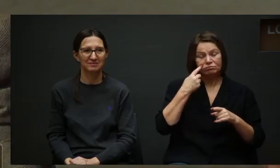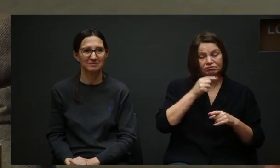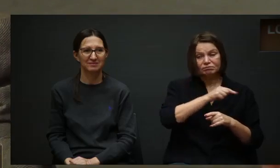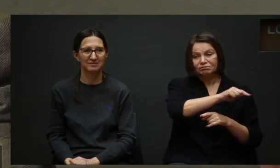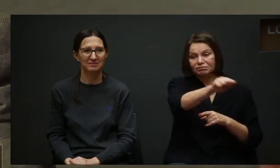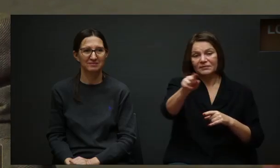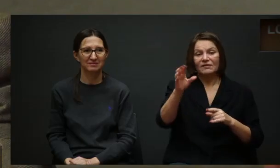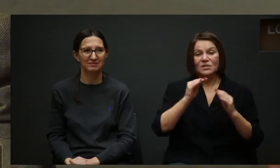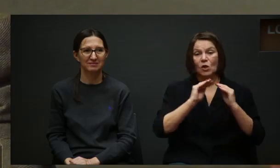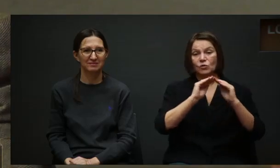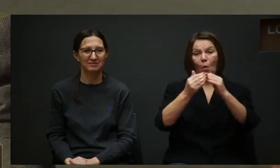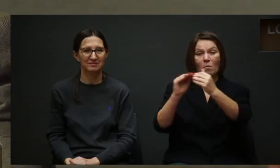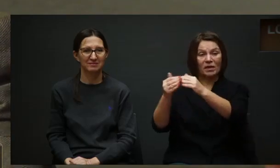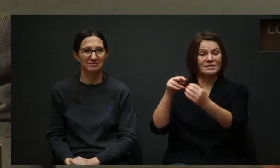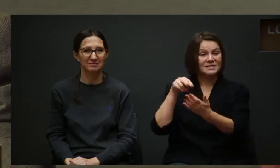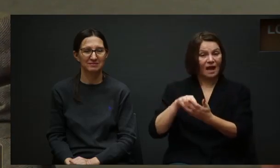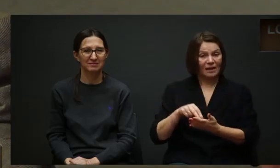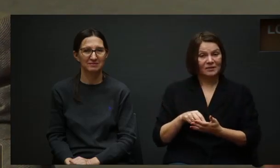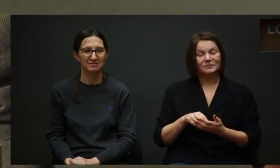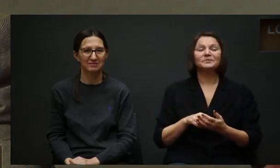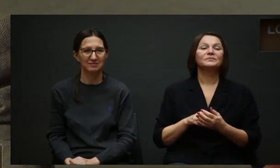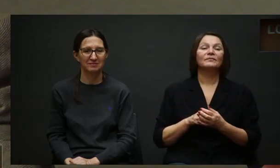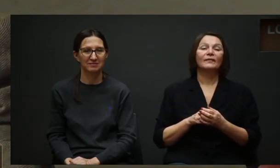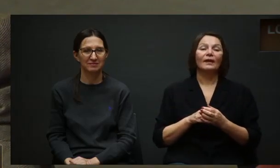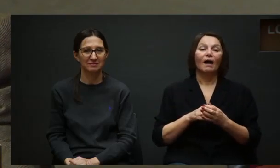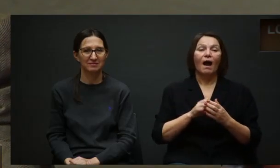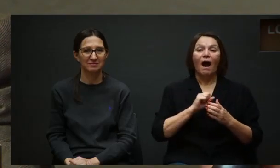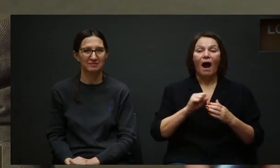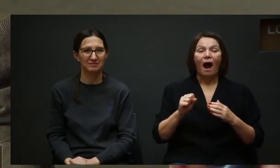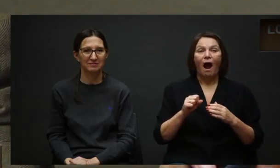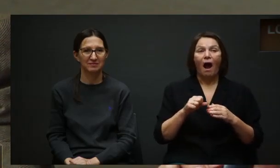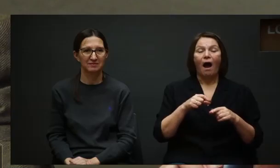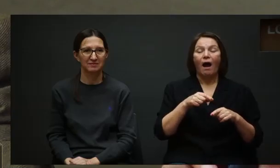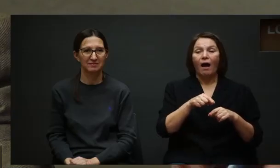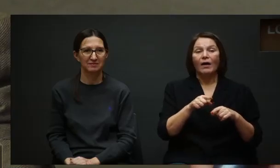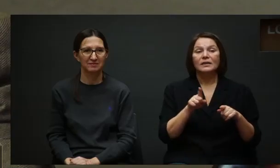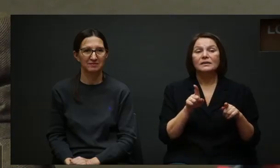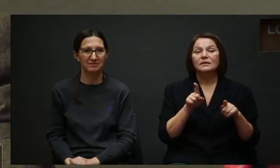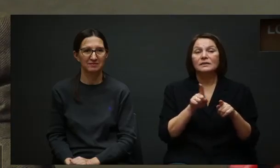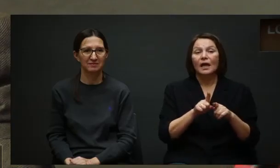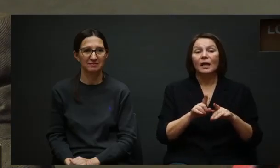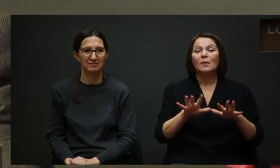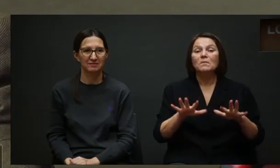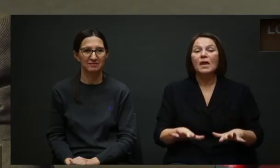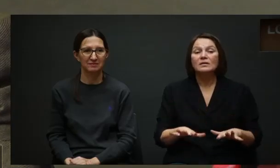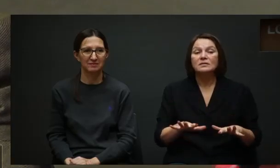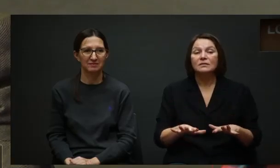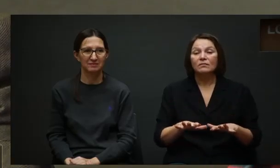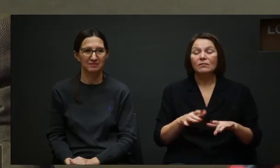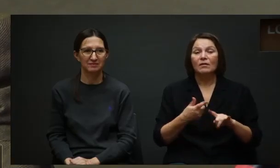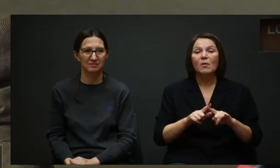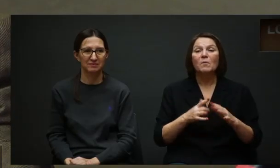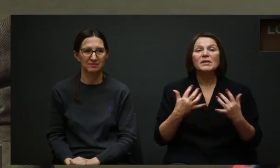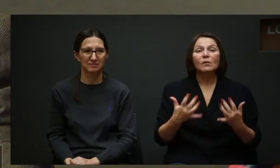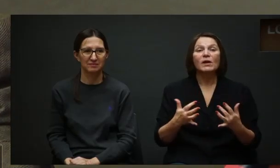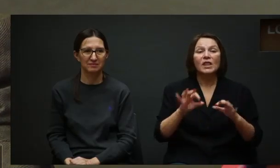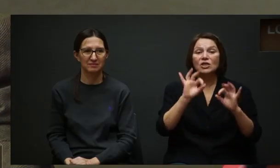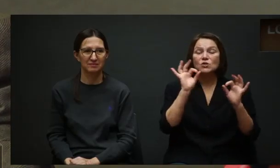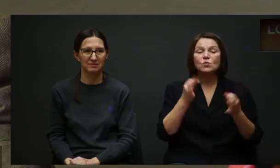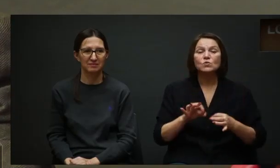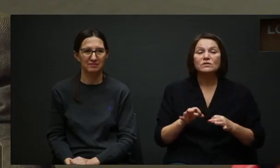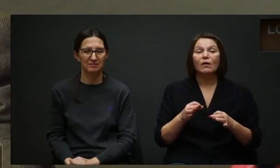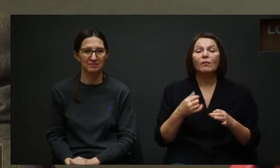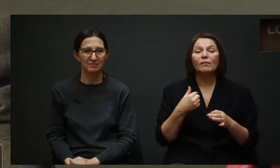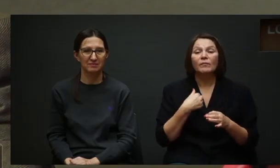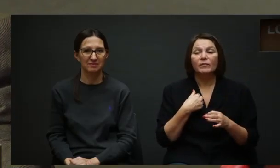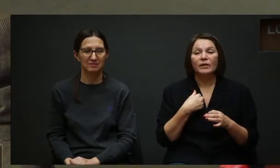окошками. Вот, а из таких институционализированных мест потребления искусства мне очень, как ни